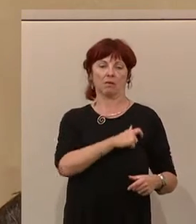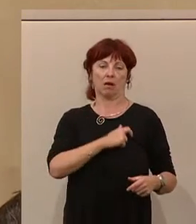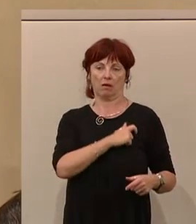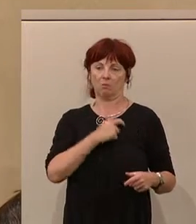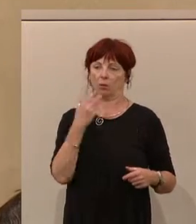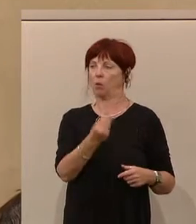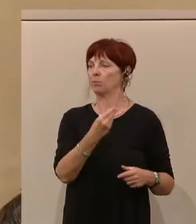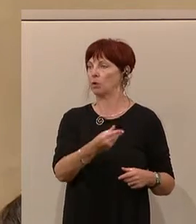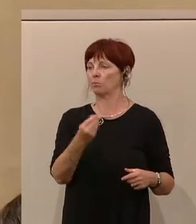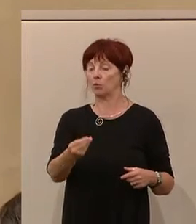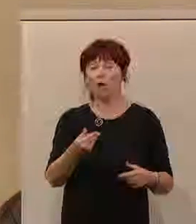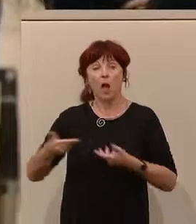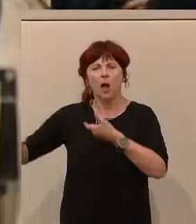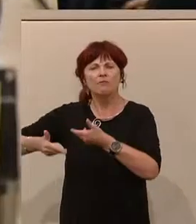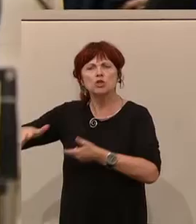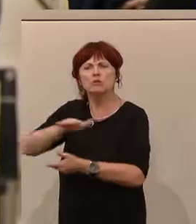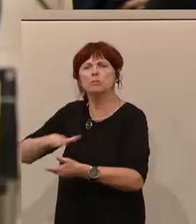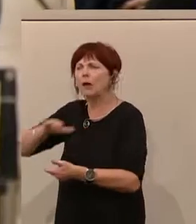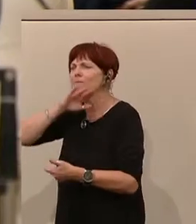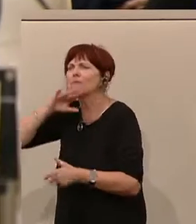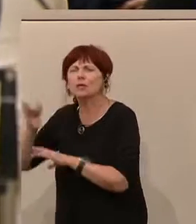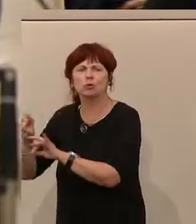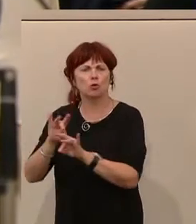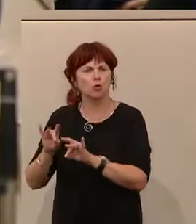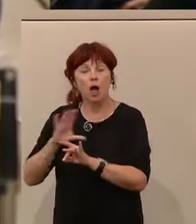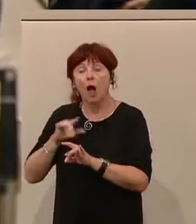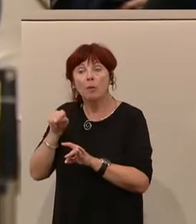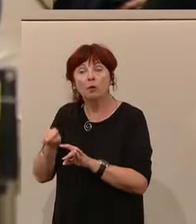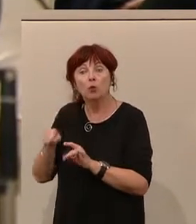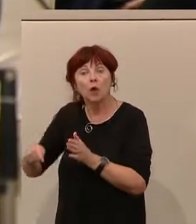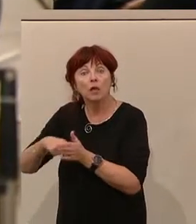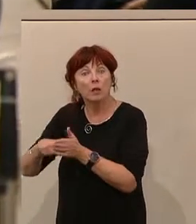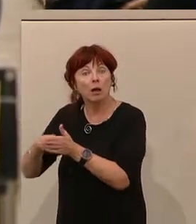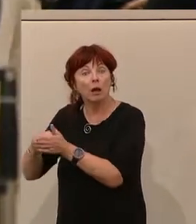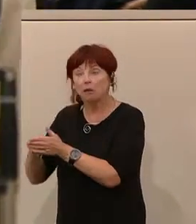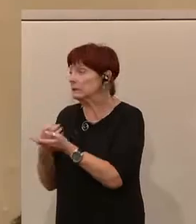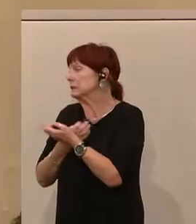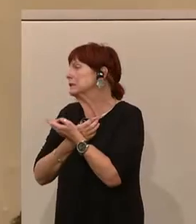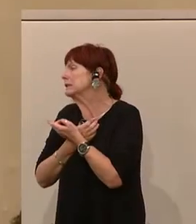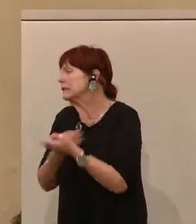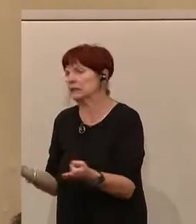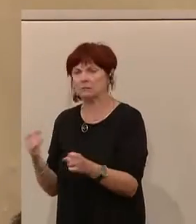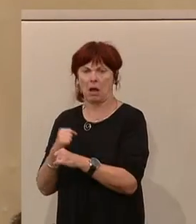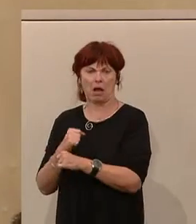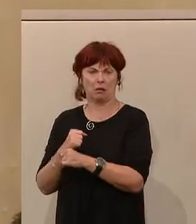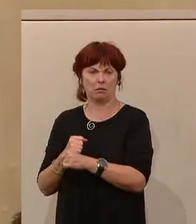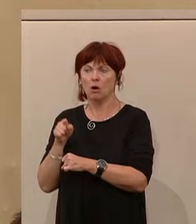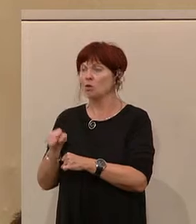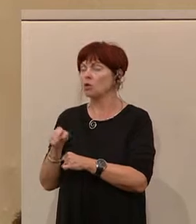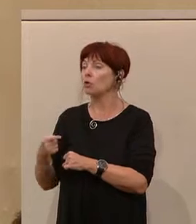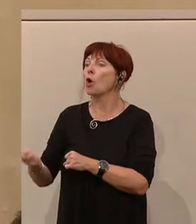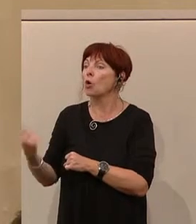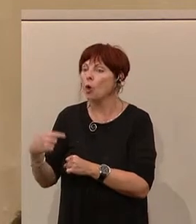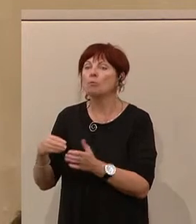Wirtschaftsbereich gäbe es so viele Baustellen. Aber hier sehe ich nicht, dass diese Baustellen repariert werden, sondern eher im Gegenteil, hier werden noch viel, viel